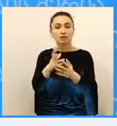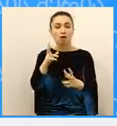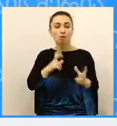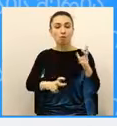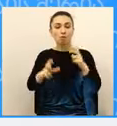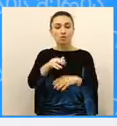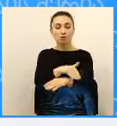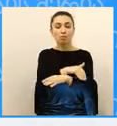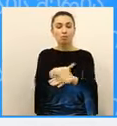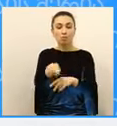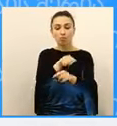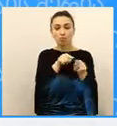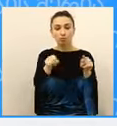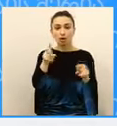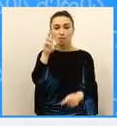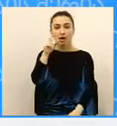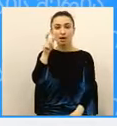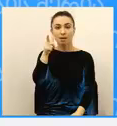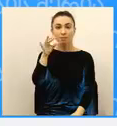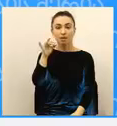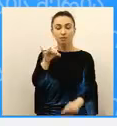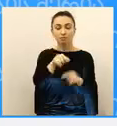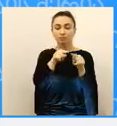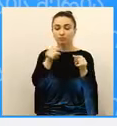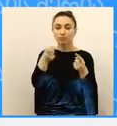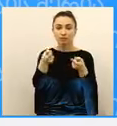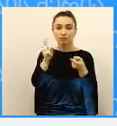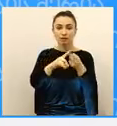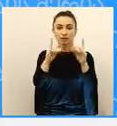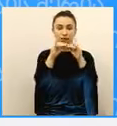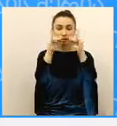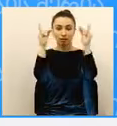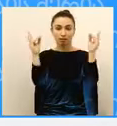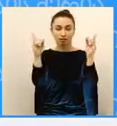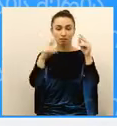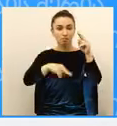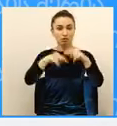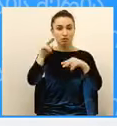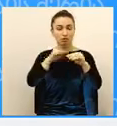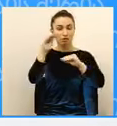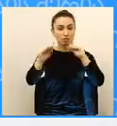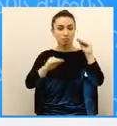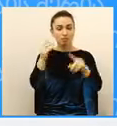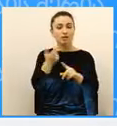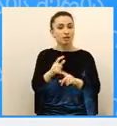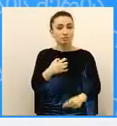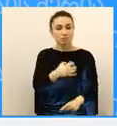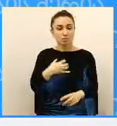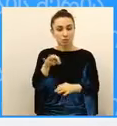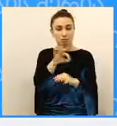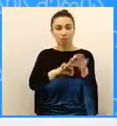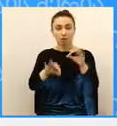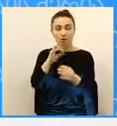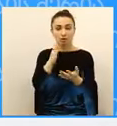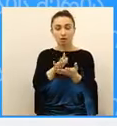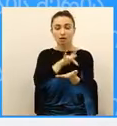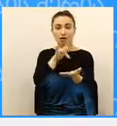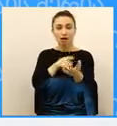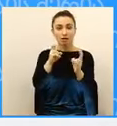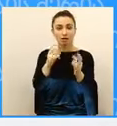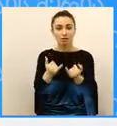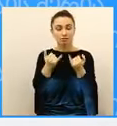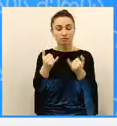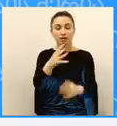უნივერსიტეტის ქუჩისა და ბაგების დამაკავშირებელი ხიდის მშენებლობა. ძალიან მნიშვნელოვანი პროექტია